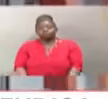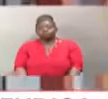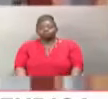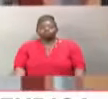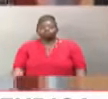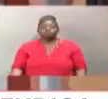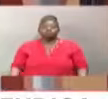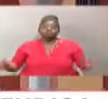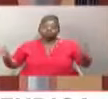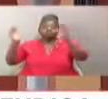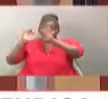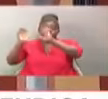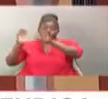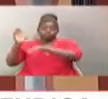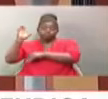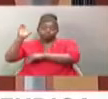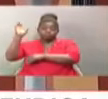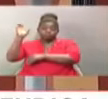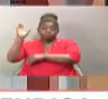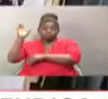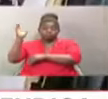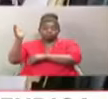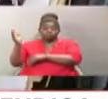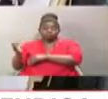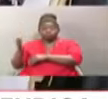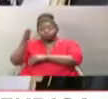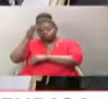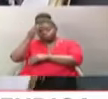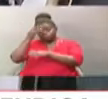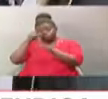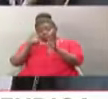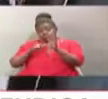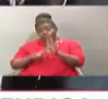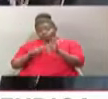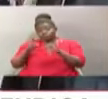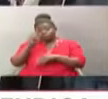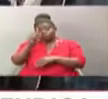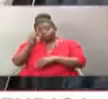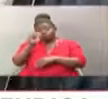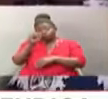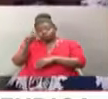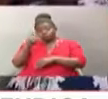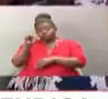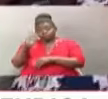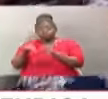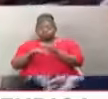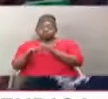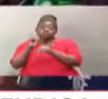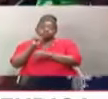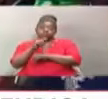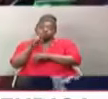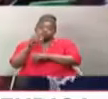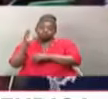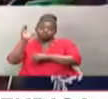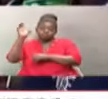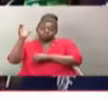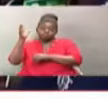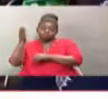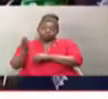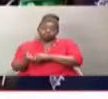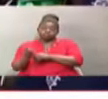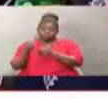Omukolo gw'okulayiza olukiiko lw'Abaisiraamu Masaka gubadde ku buzikigwa Soweto nga ono disitulikiti Sheikh Badru Kiruta wasinzidde n'akubiriza abalayiziddwa